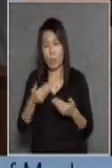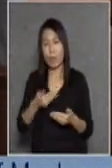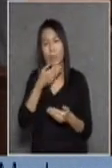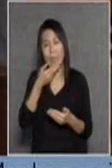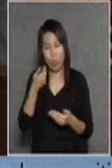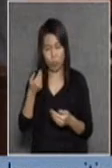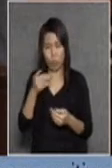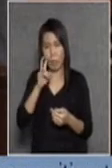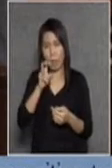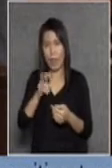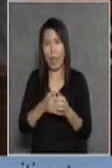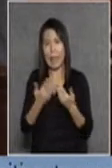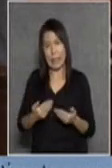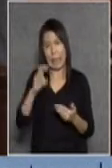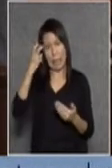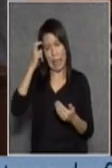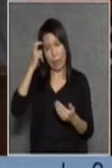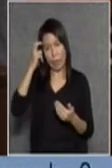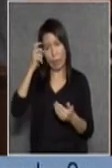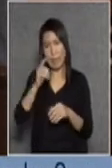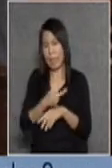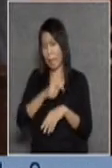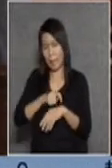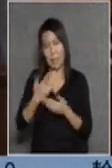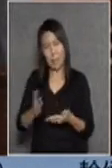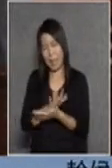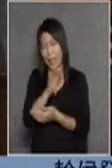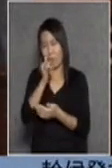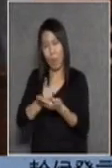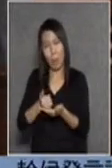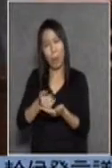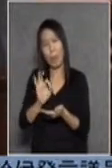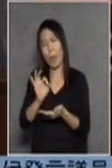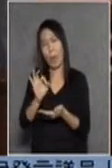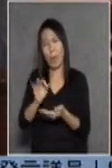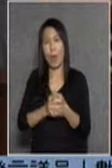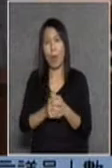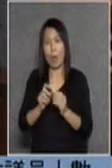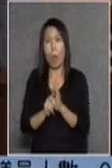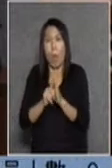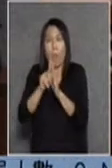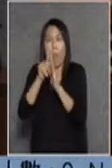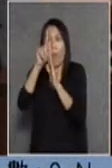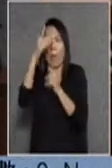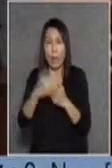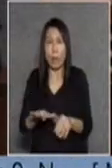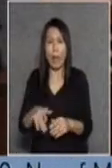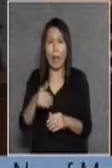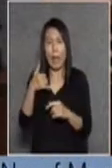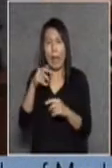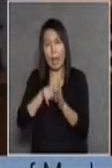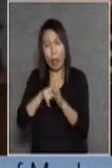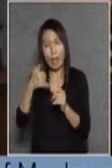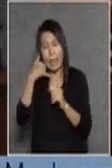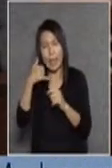今朝早佢又話我而家要考慮就暫時今年唔退市啦，哇！即係爸爸聲又升翻曬。咁啊，頭先我銀行嘅經理打電話俾我話：你唔使驚